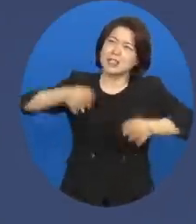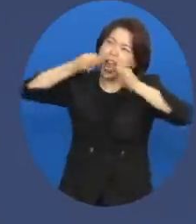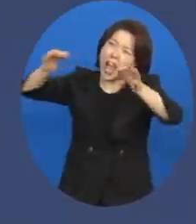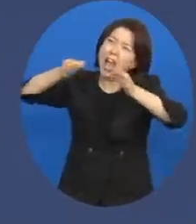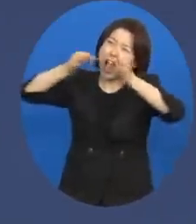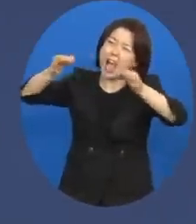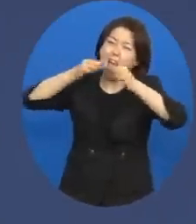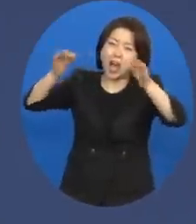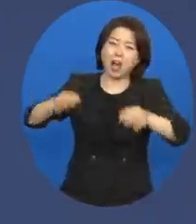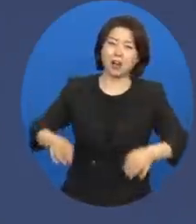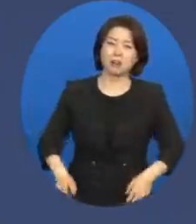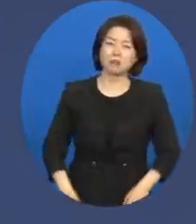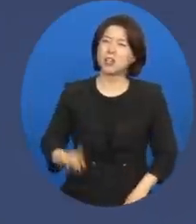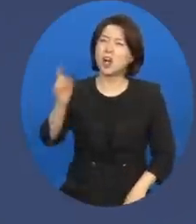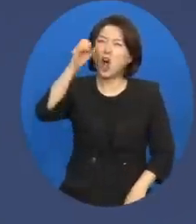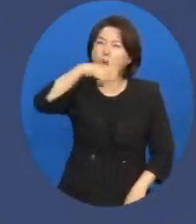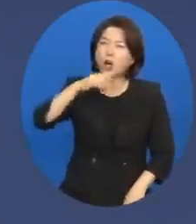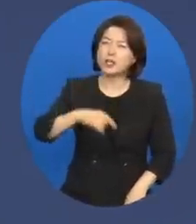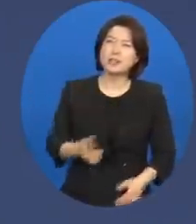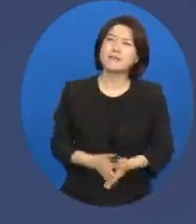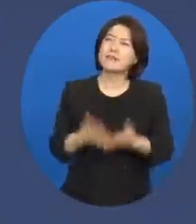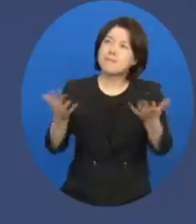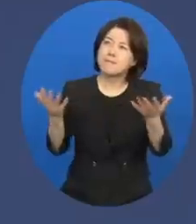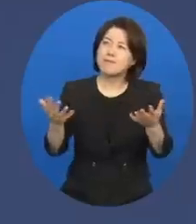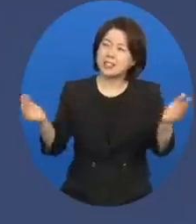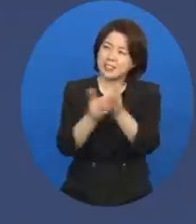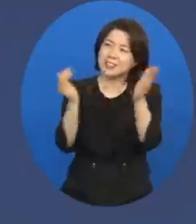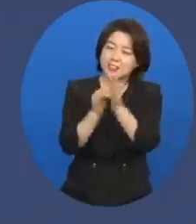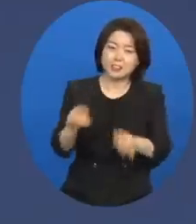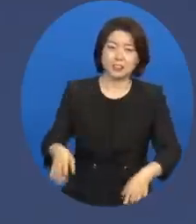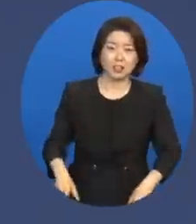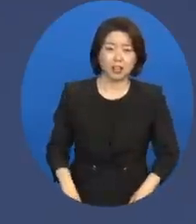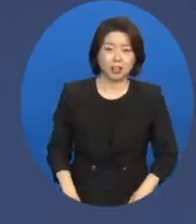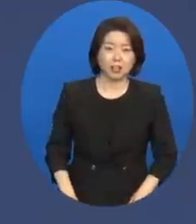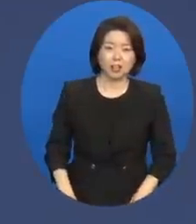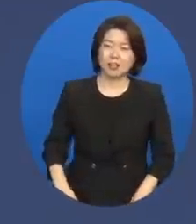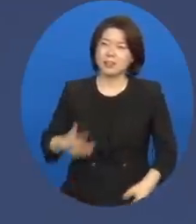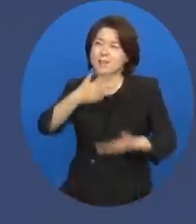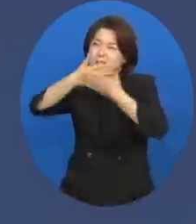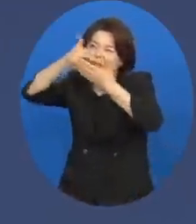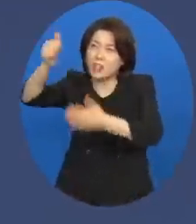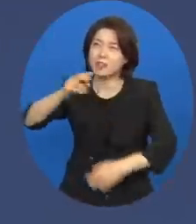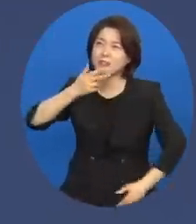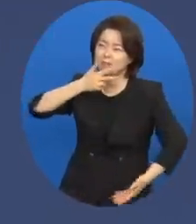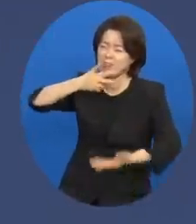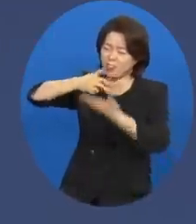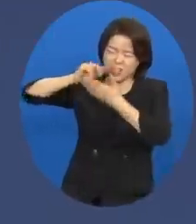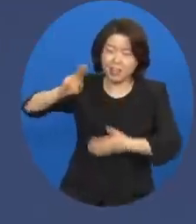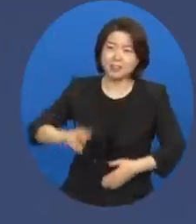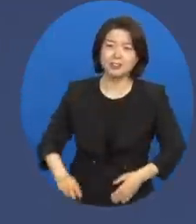쓰다시피 그냥 어차피 뭐 이판사판이니까 가지고 그냥 막 가서